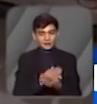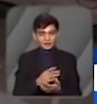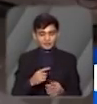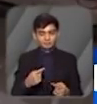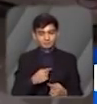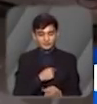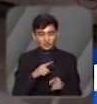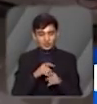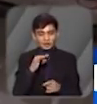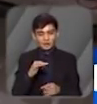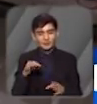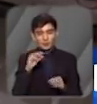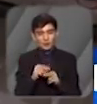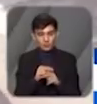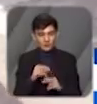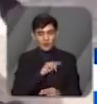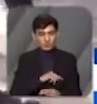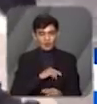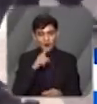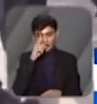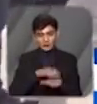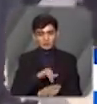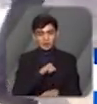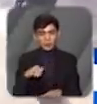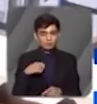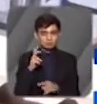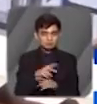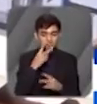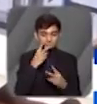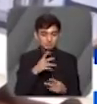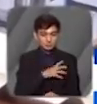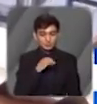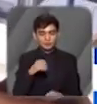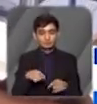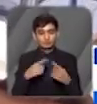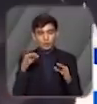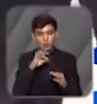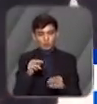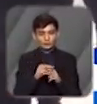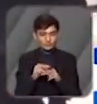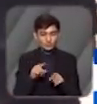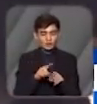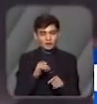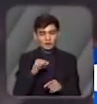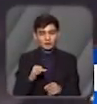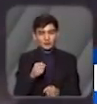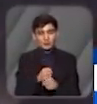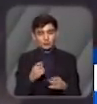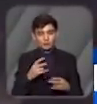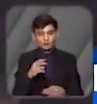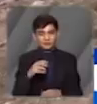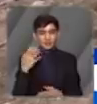дейінгі аралықта жүргізіліп жатқан бұл жаңғырту жұмыстарын әкімнің өзі бақылап қайтты. Осындай көріктендіру жұмысын көгалдандыру мен ұштастыру керек деген қала